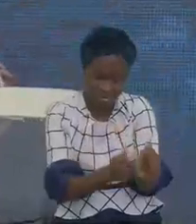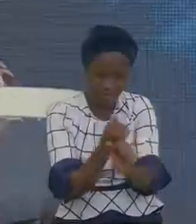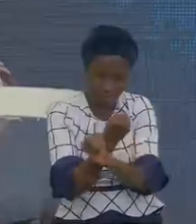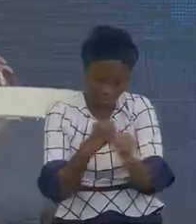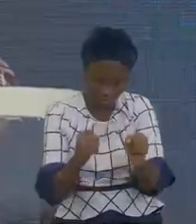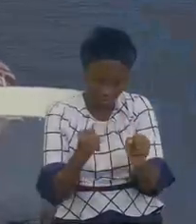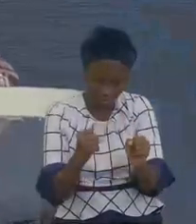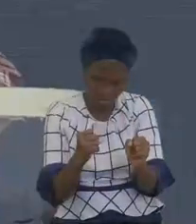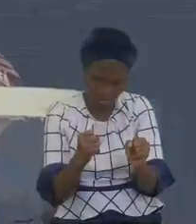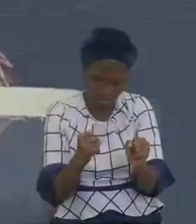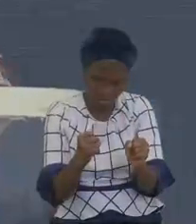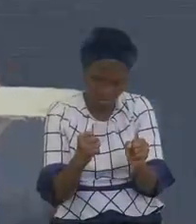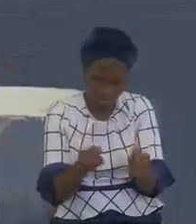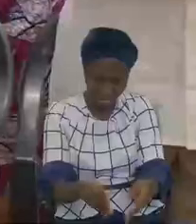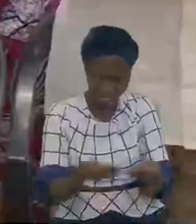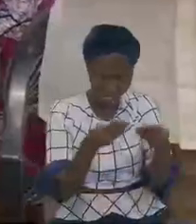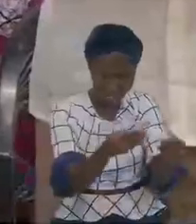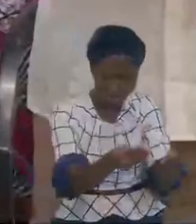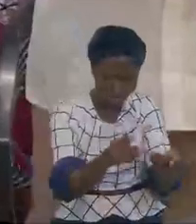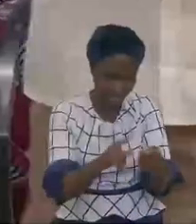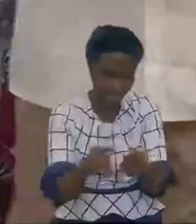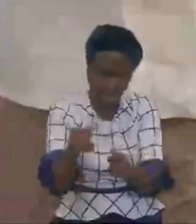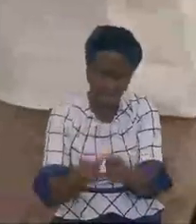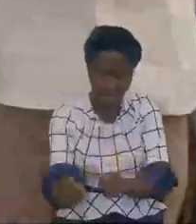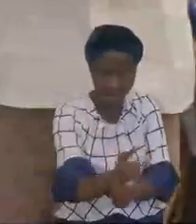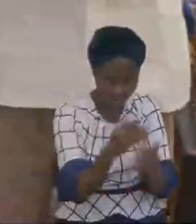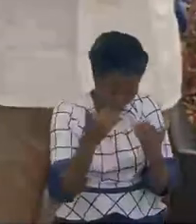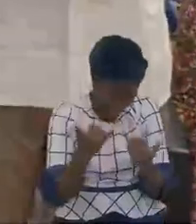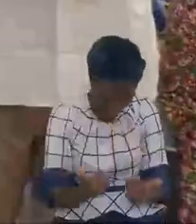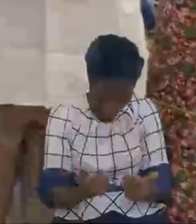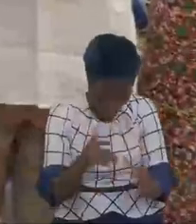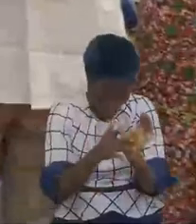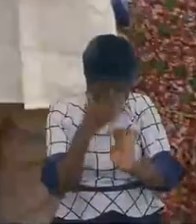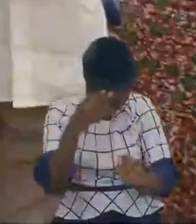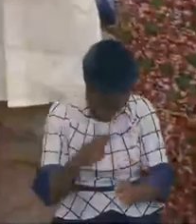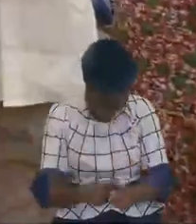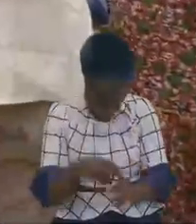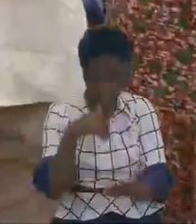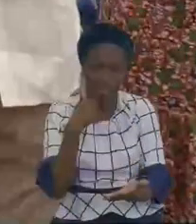chacun maintenant au nom de Jésus.